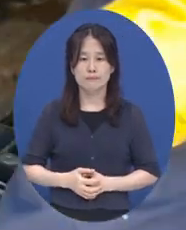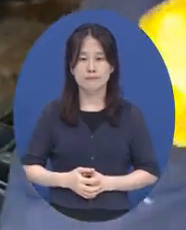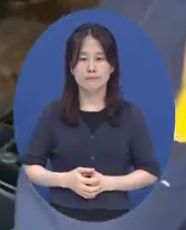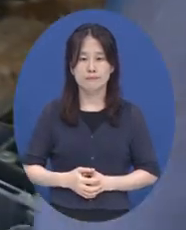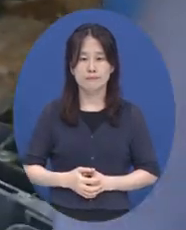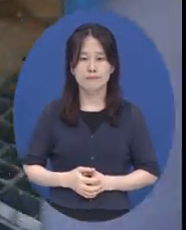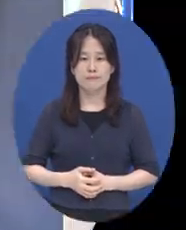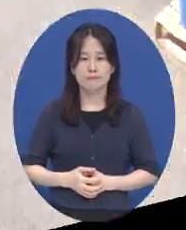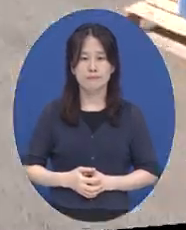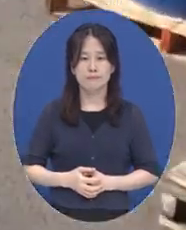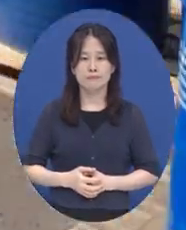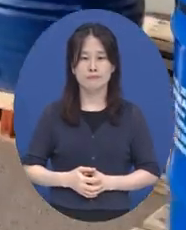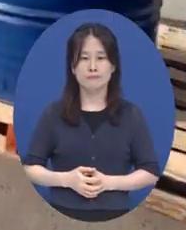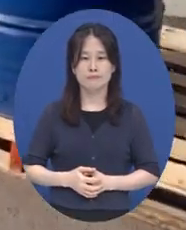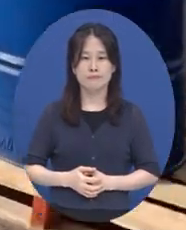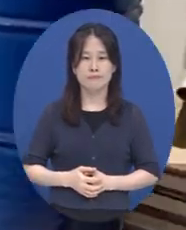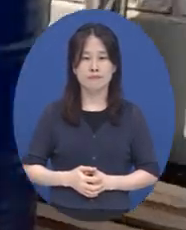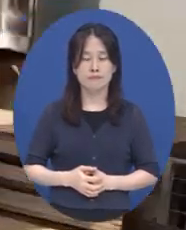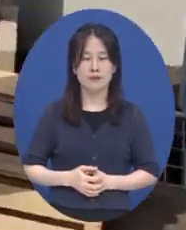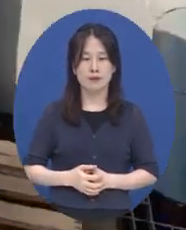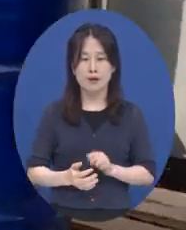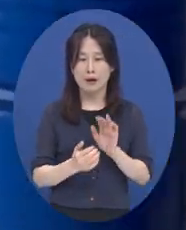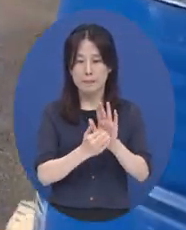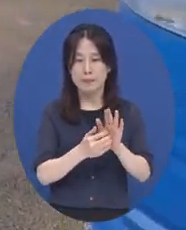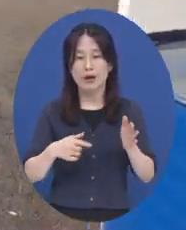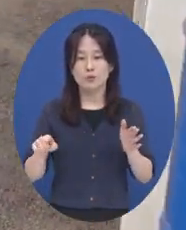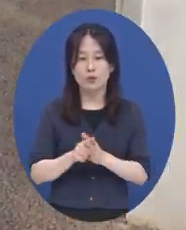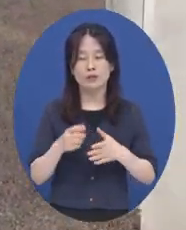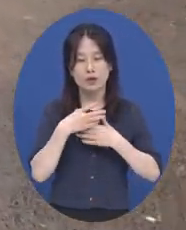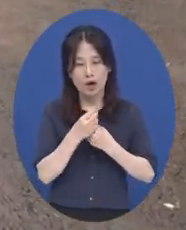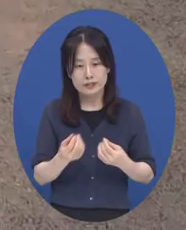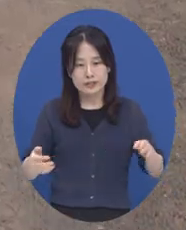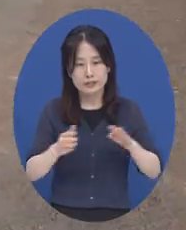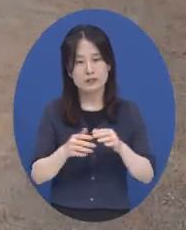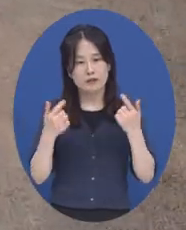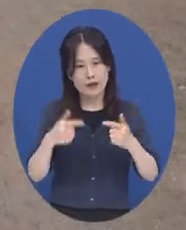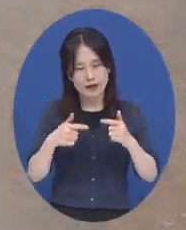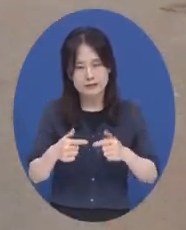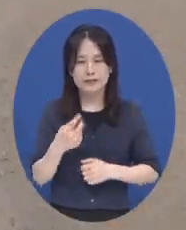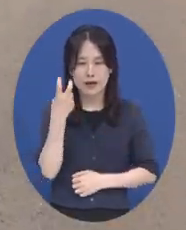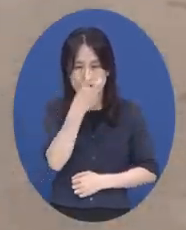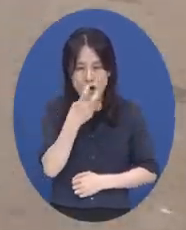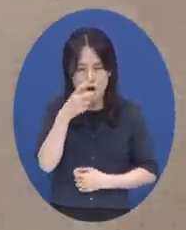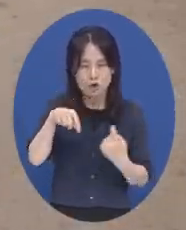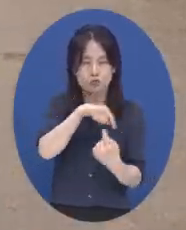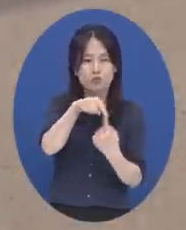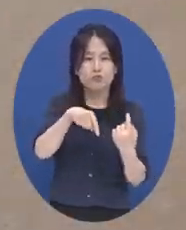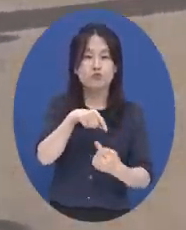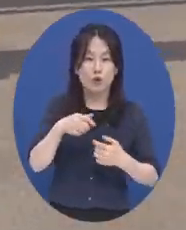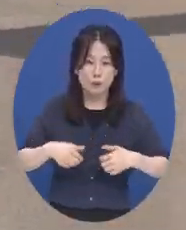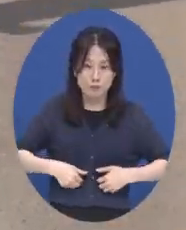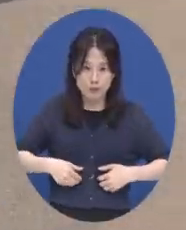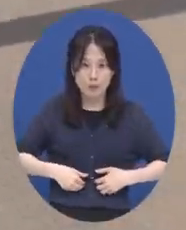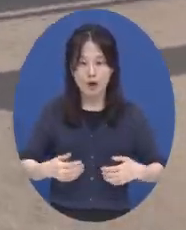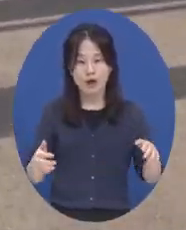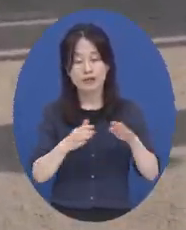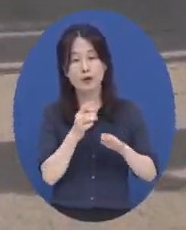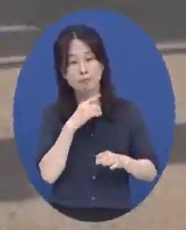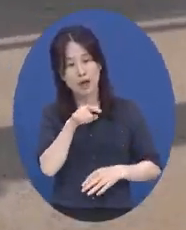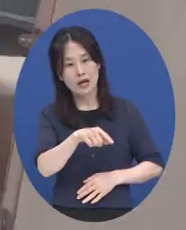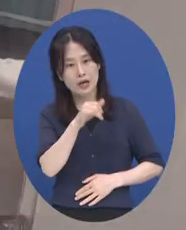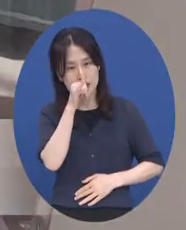위험천만한 상황입니다. 사고에 대비해 안전시설을 항상 정상적으로 작동시켜야 하는데 시설만 있을